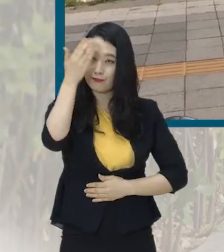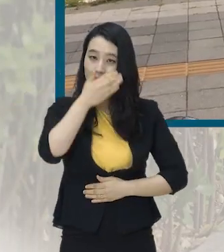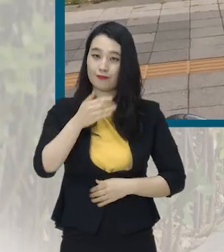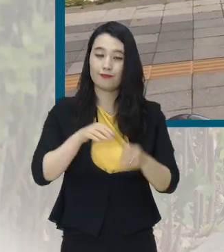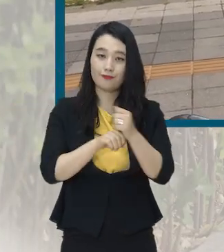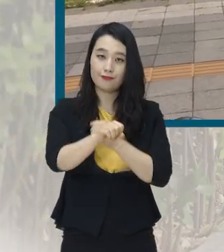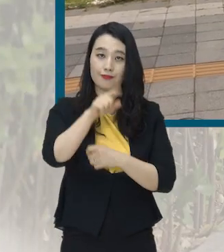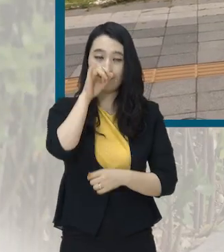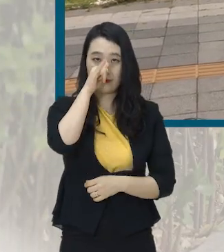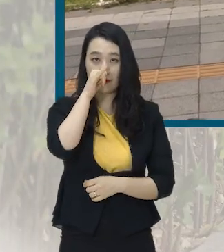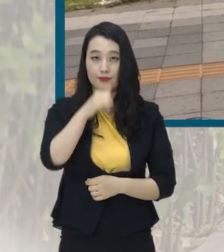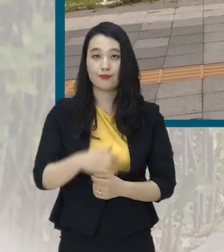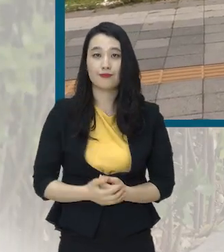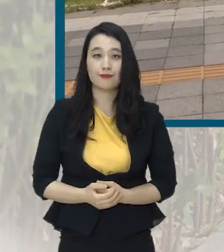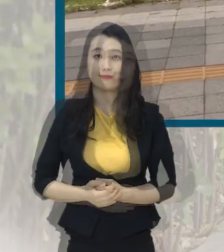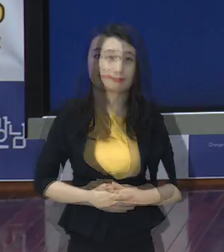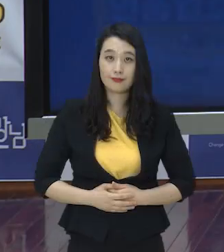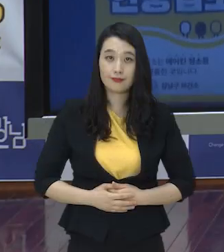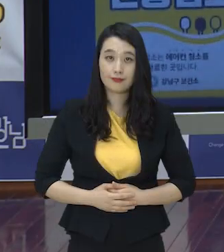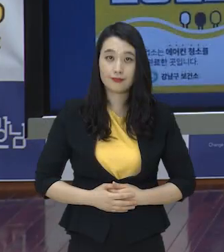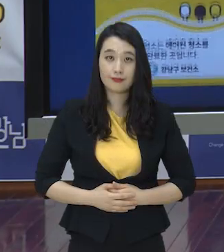보냈습니다.